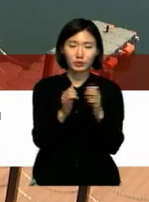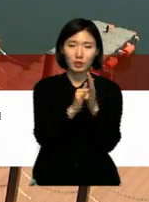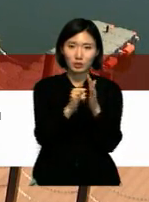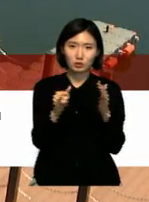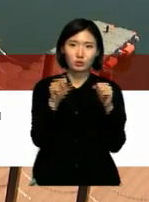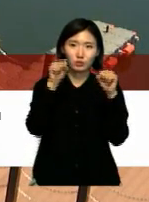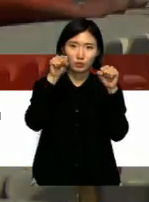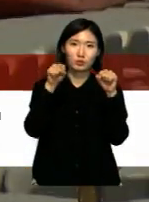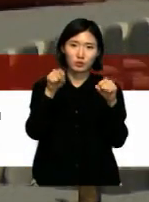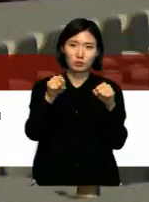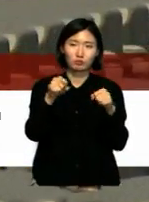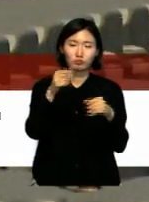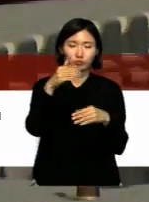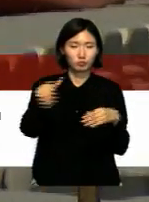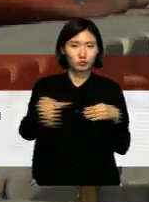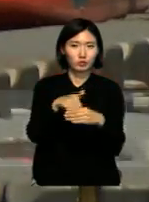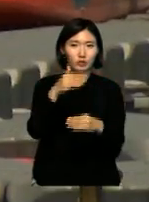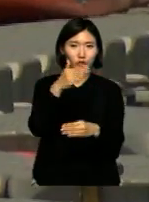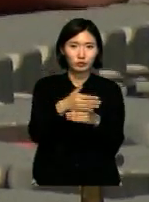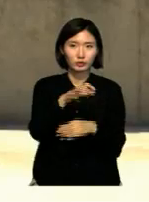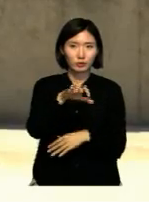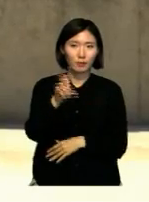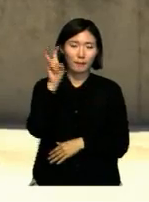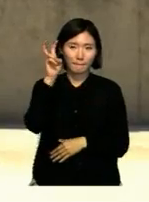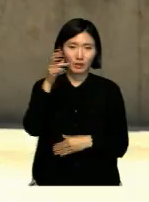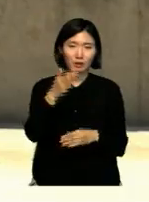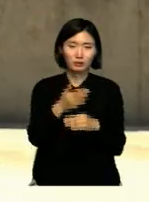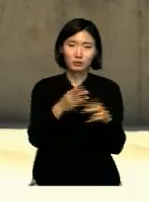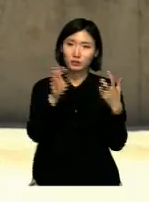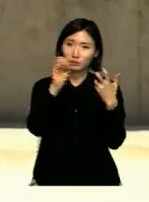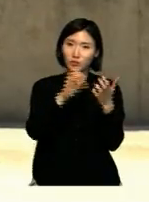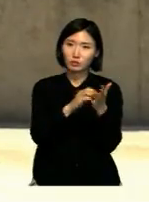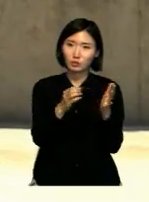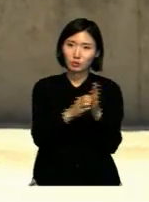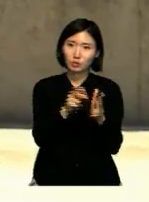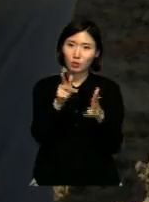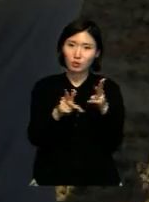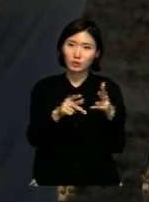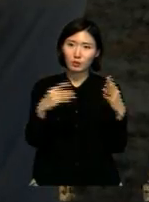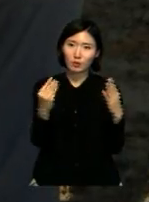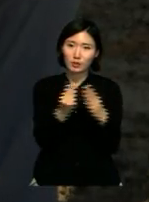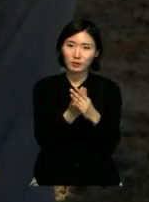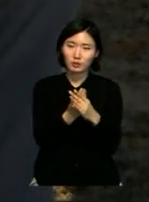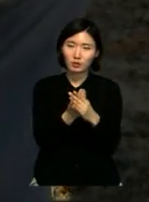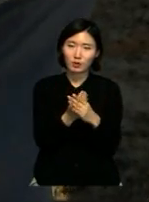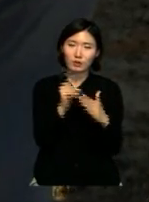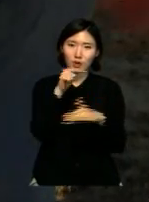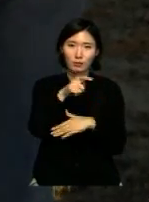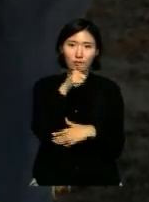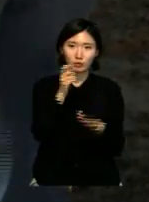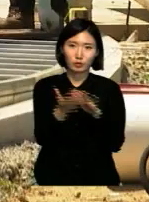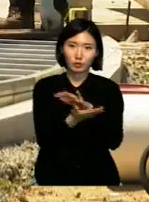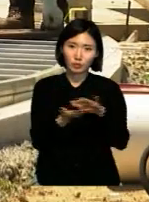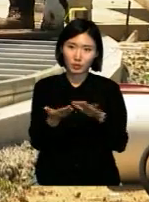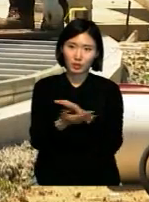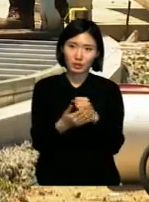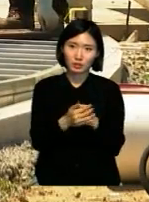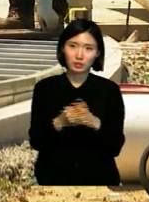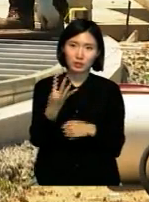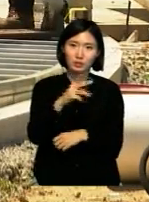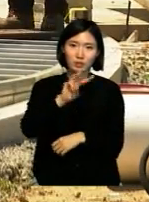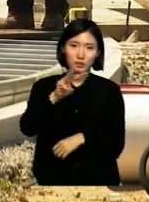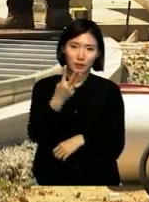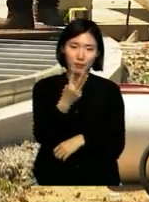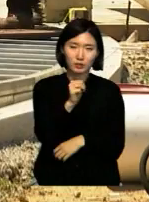문화의 중심지로의 성장이 예상이 되고 있습니다. 현재 70%의 공정률을 보이고 있는 야외 물놀이장은 약